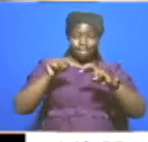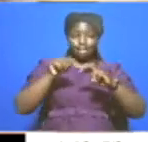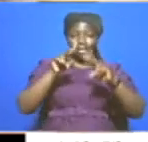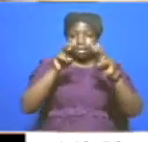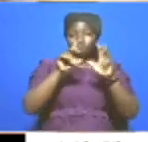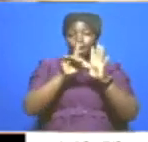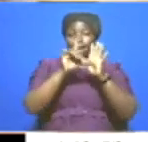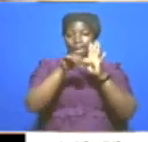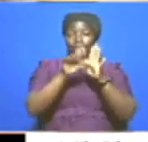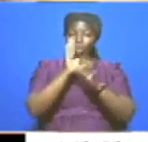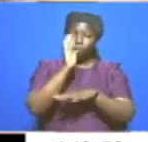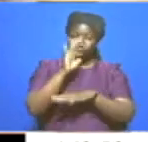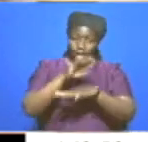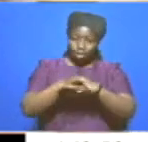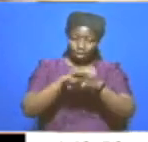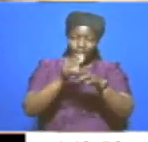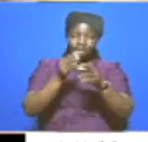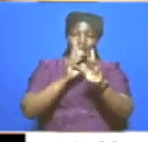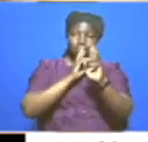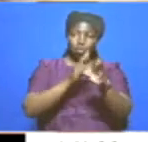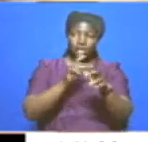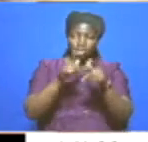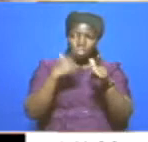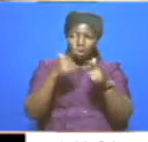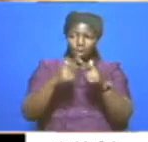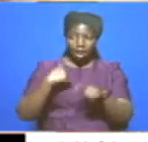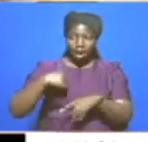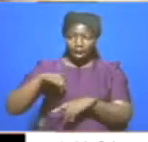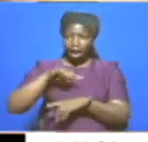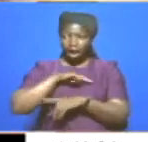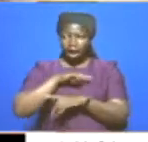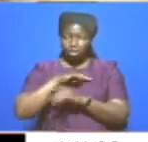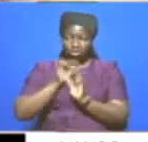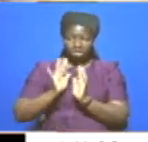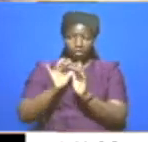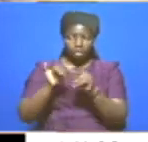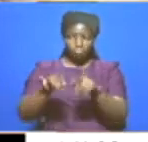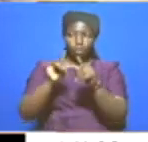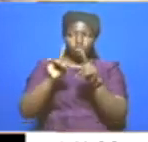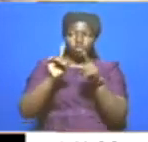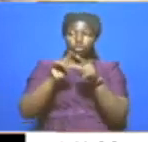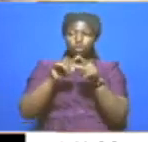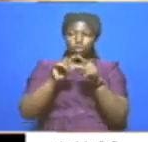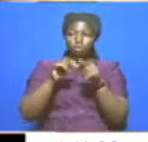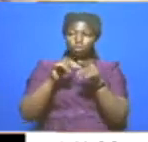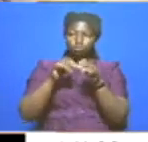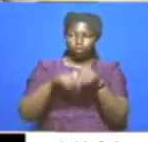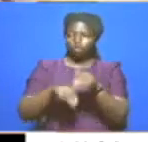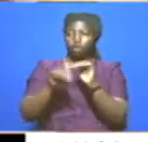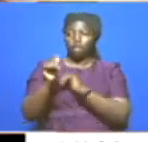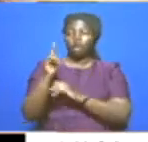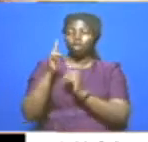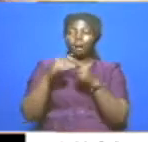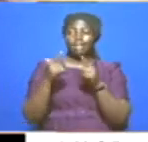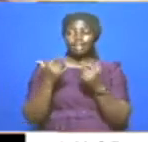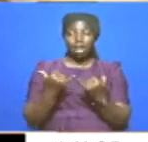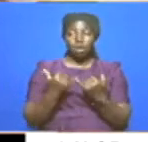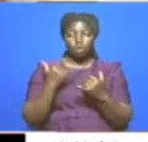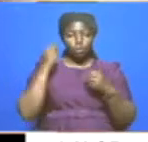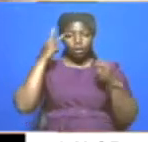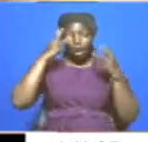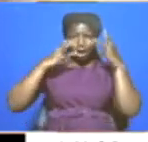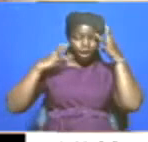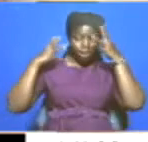tutapata ripoti na sisi tutawatia wao ili sheria itukue mkondo wake. Lakini twasikitishwa kwa haya mambo, ni mambo ya